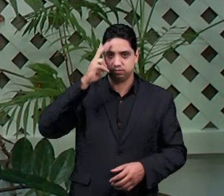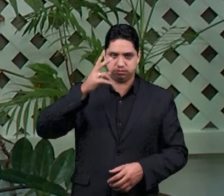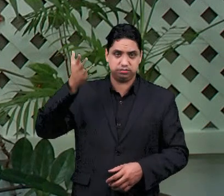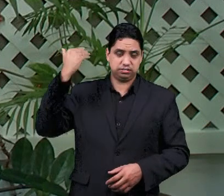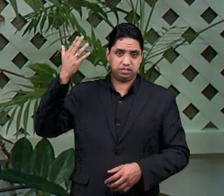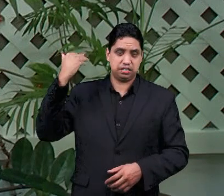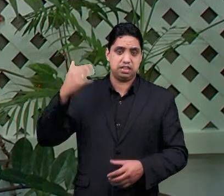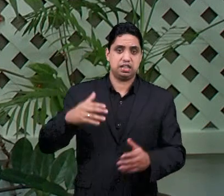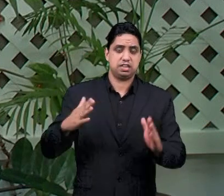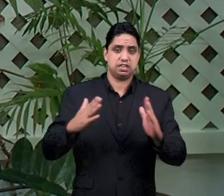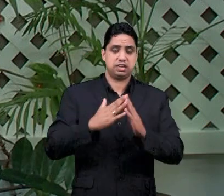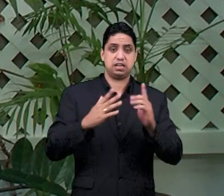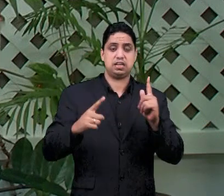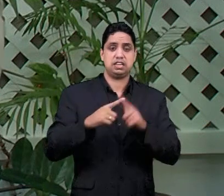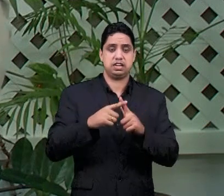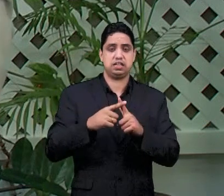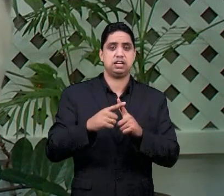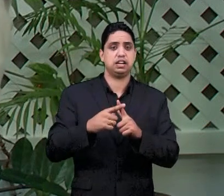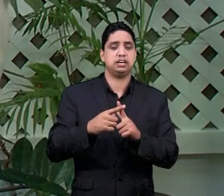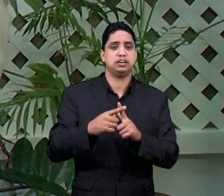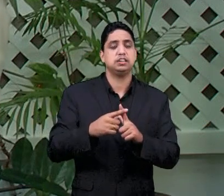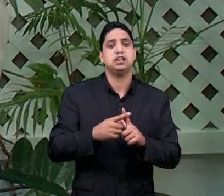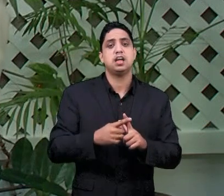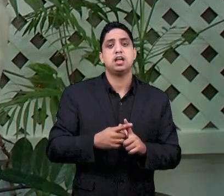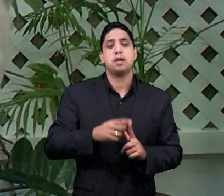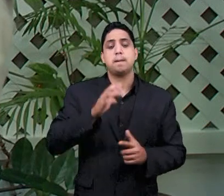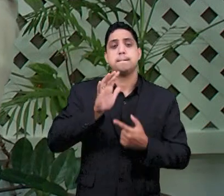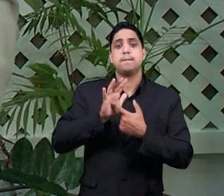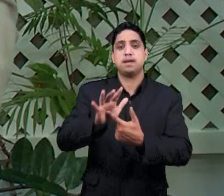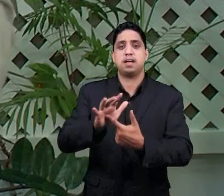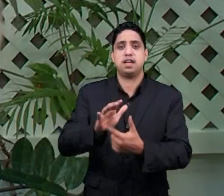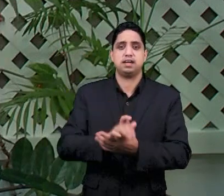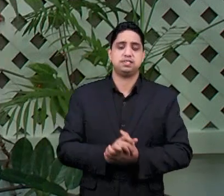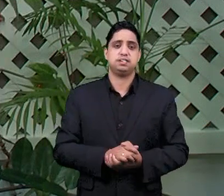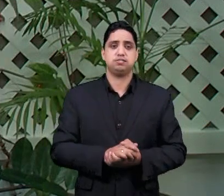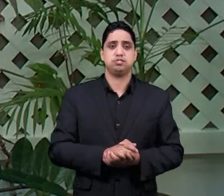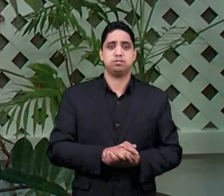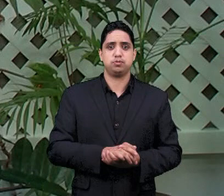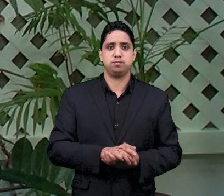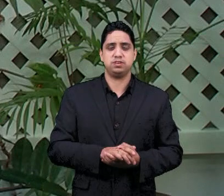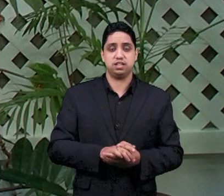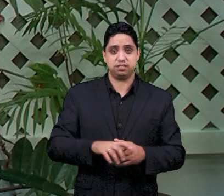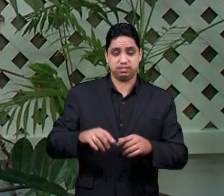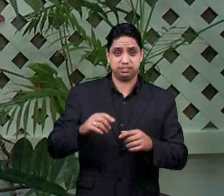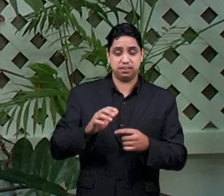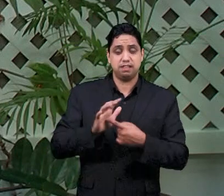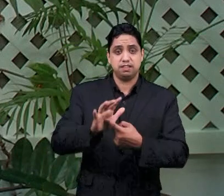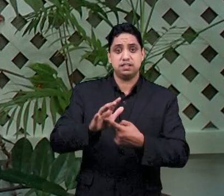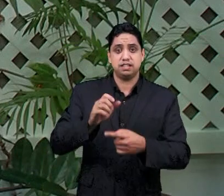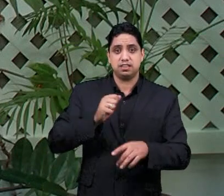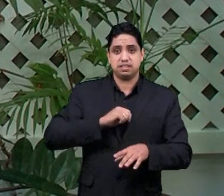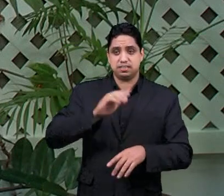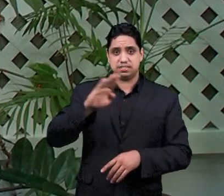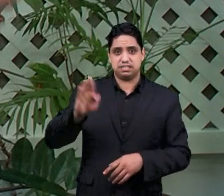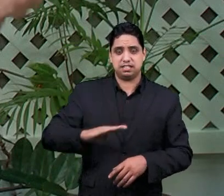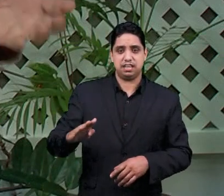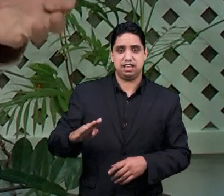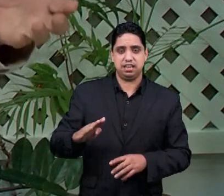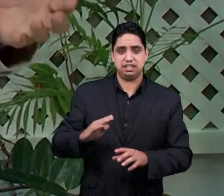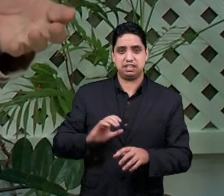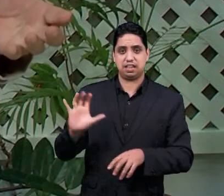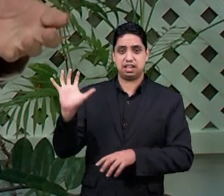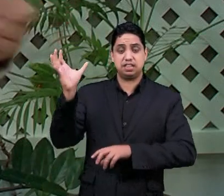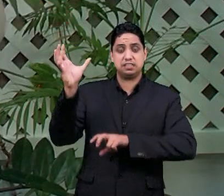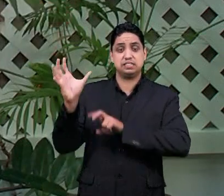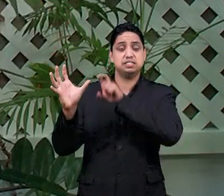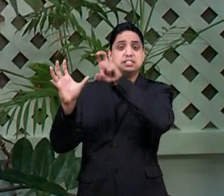le texte dit, Zachée est monté dans un figuier brave, dans un sycomore.